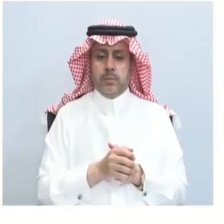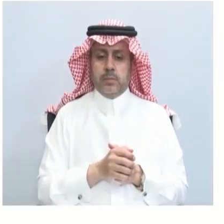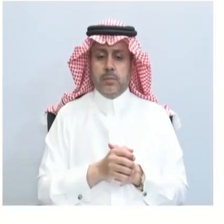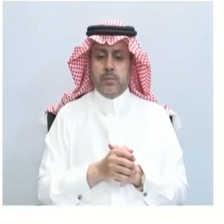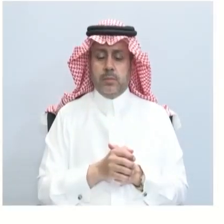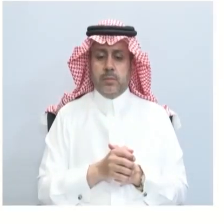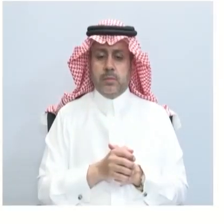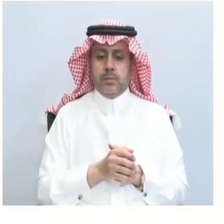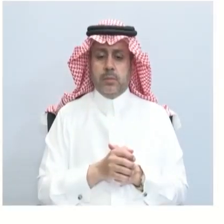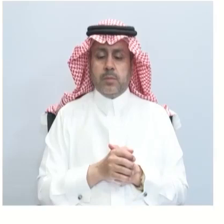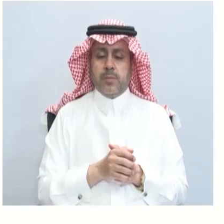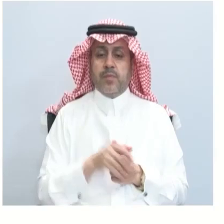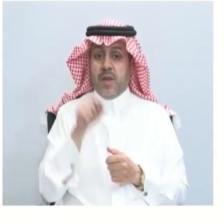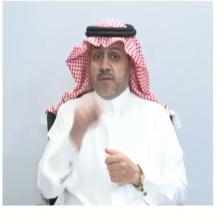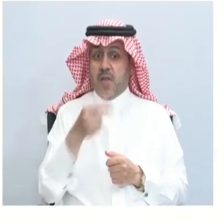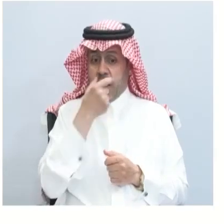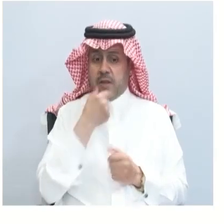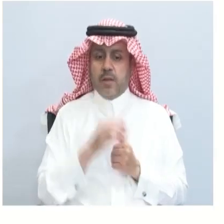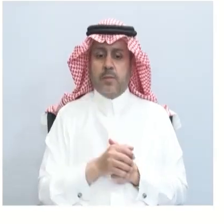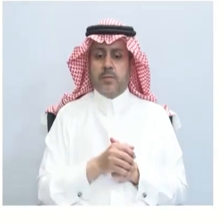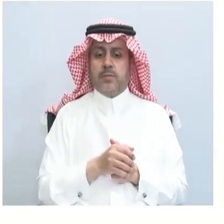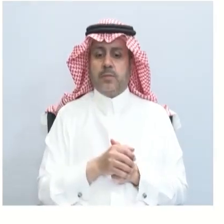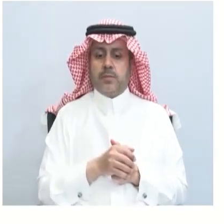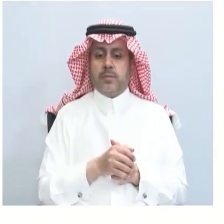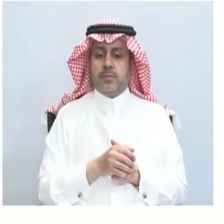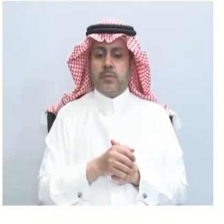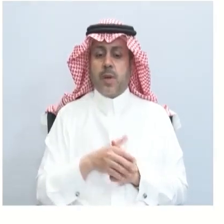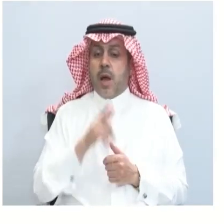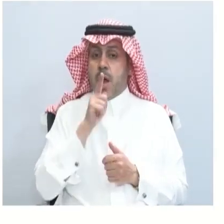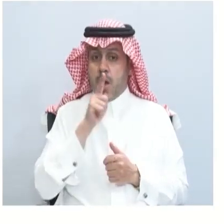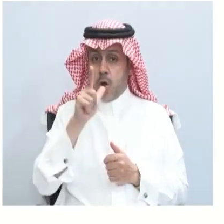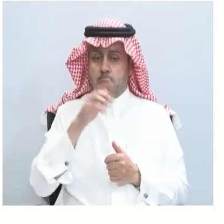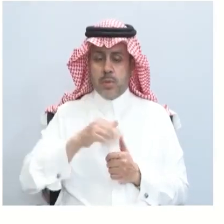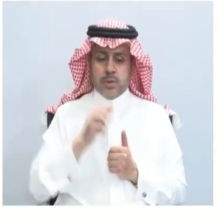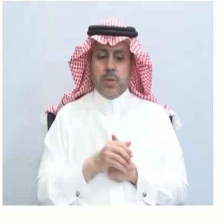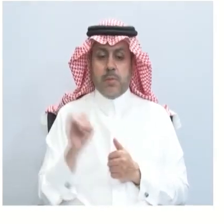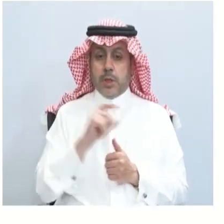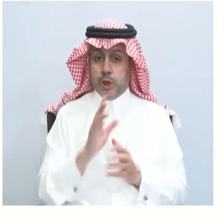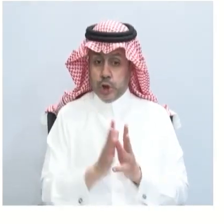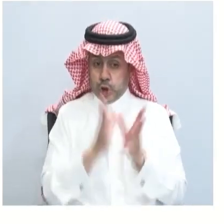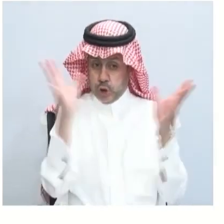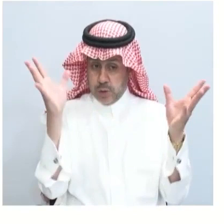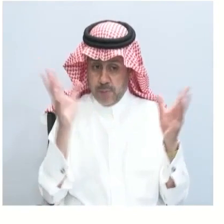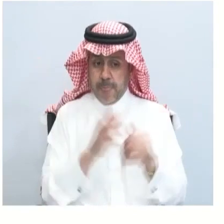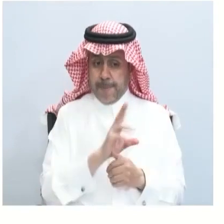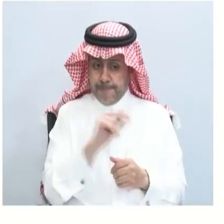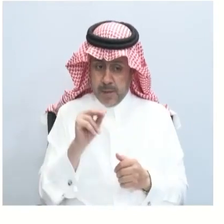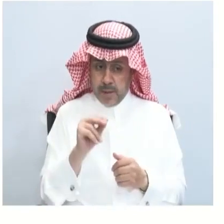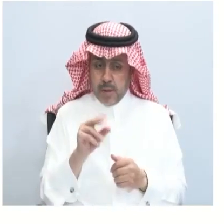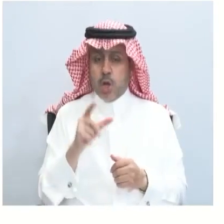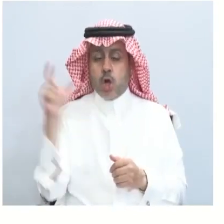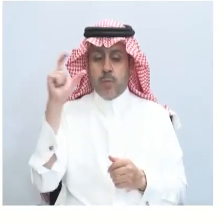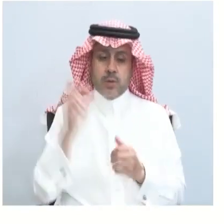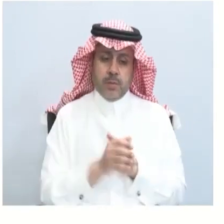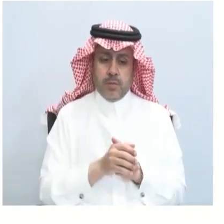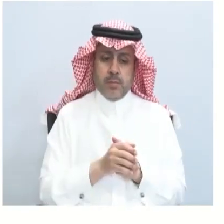وتحب في هذا الحديث ظاهر امامكم ان من الشجر شجره مثله كمثل المسلم حديث ابن عمر فكان ابن